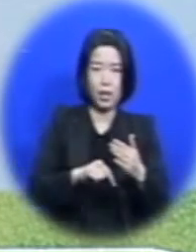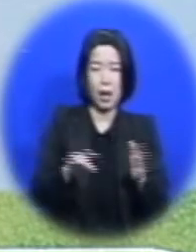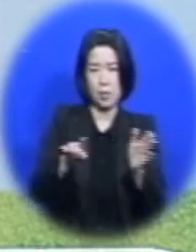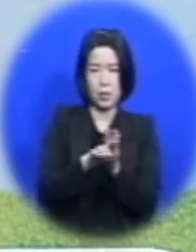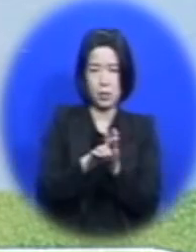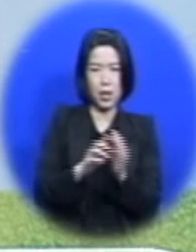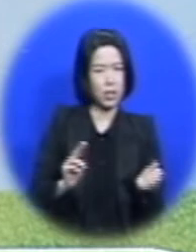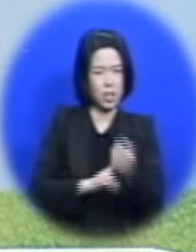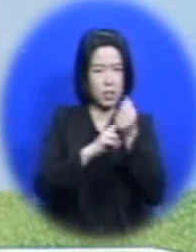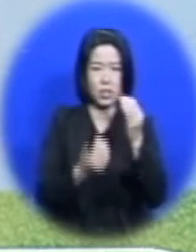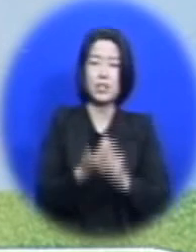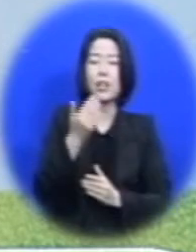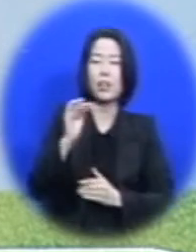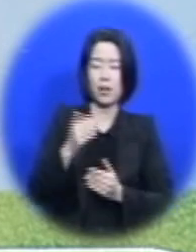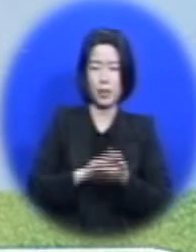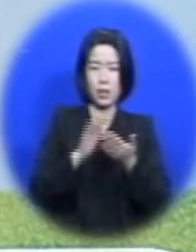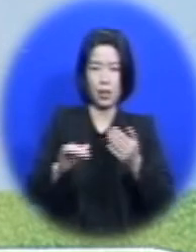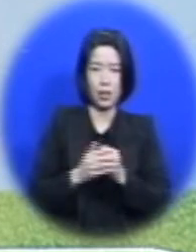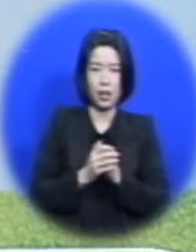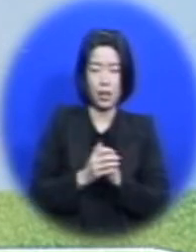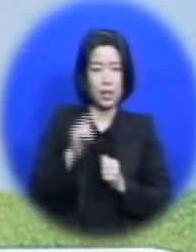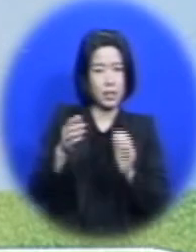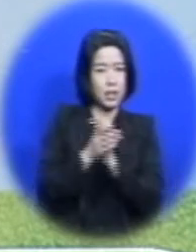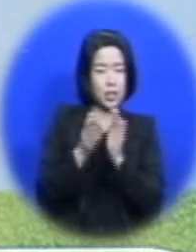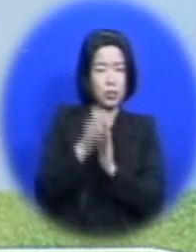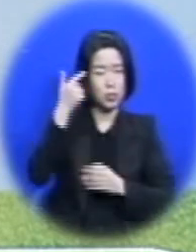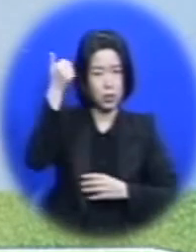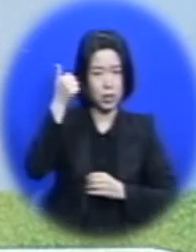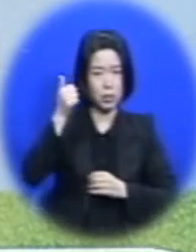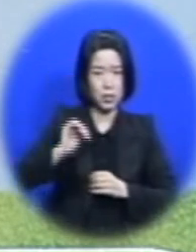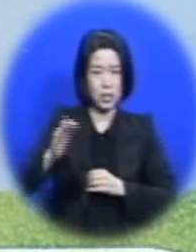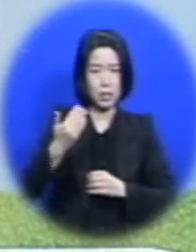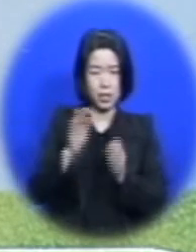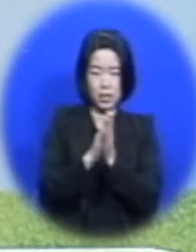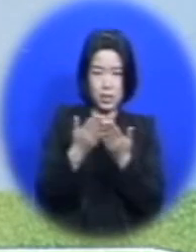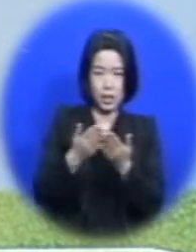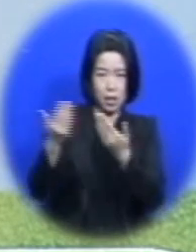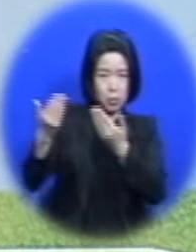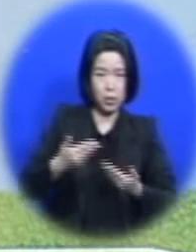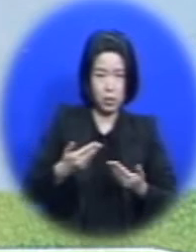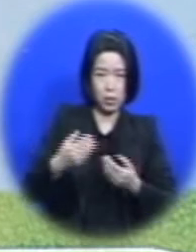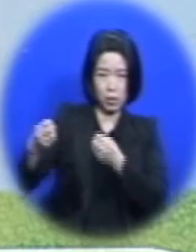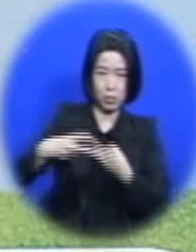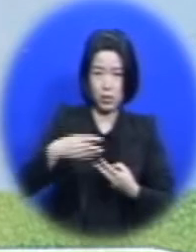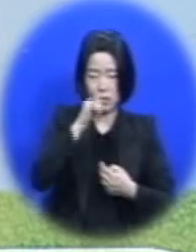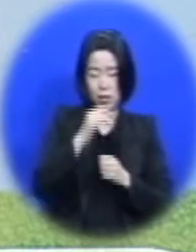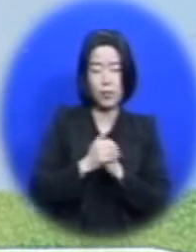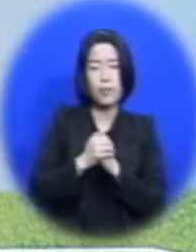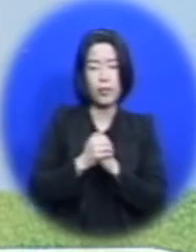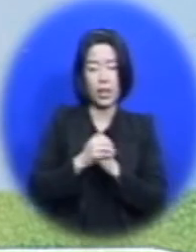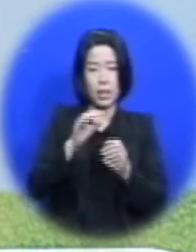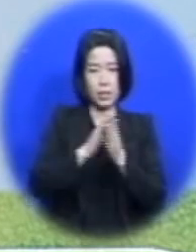믿음의 기적이 일어납니다 제 친구 목사님 한 분이 최근에 책을 쓰셔서 원고를 보내 주셨는데 그 곳에 이렇게 쓰셨던